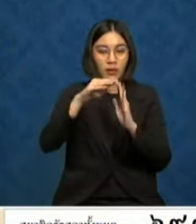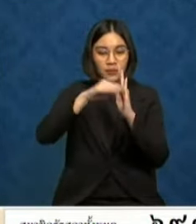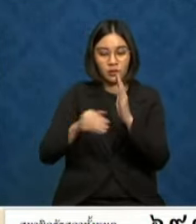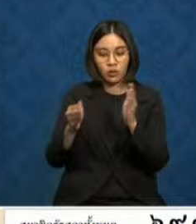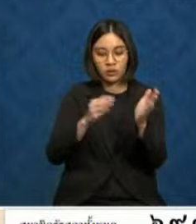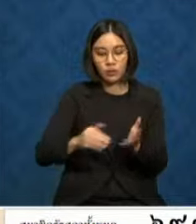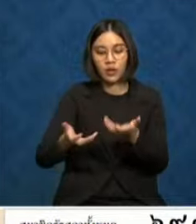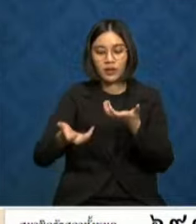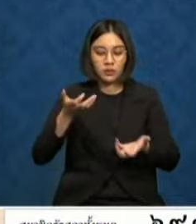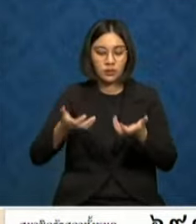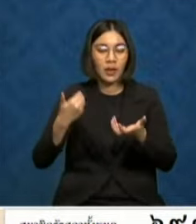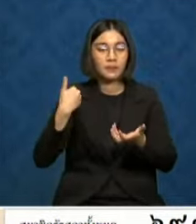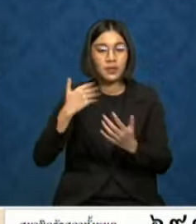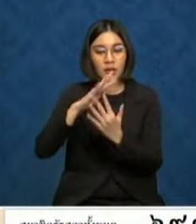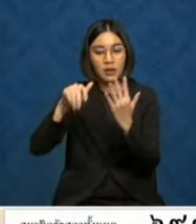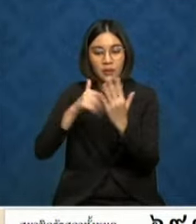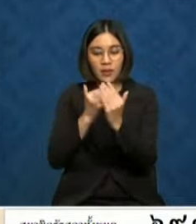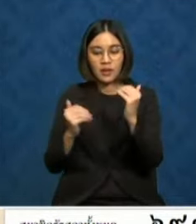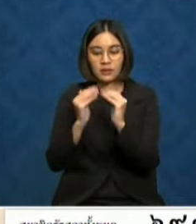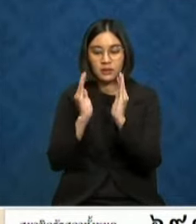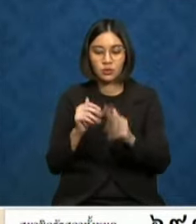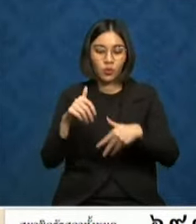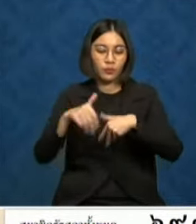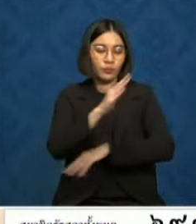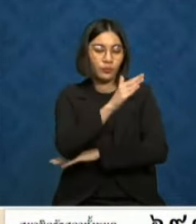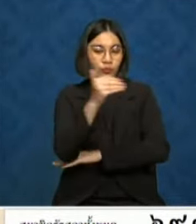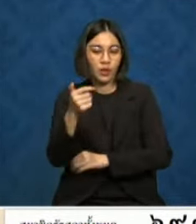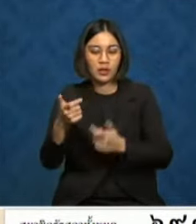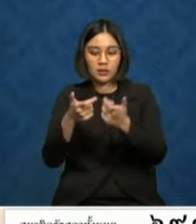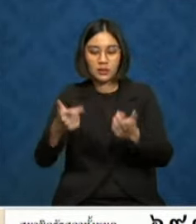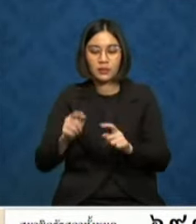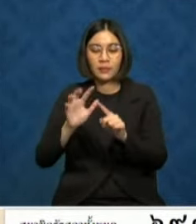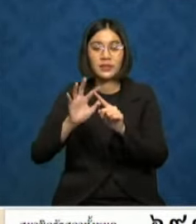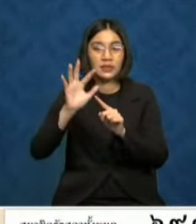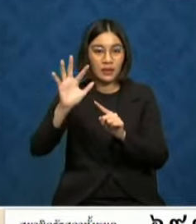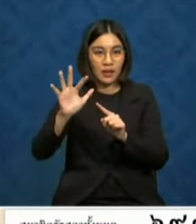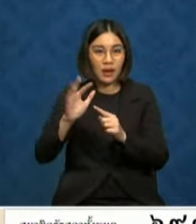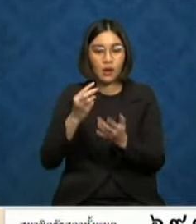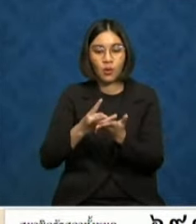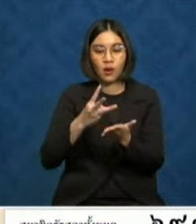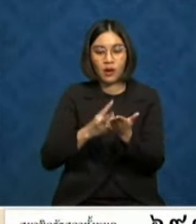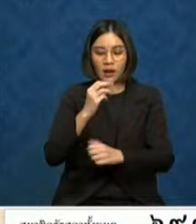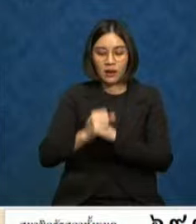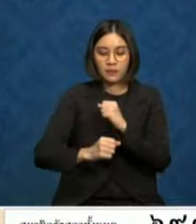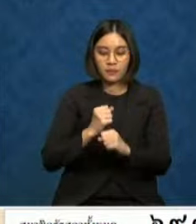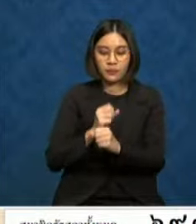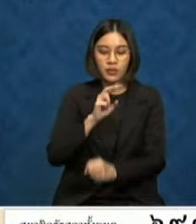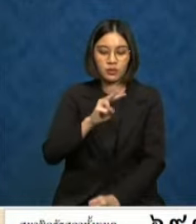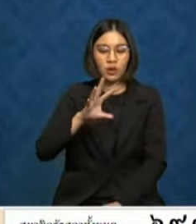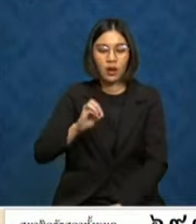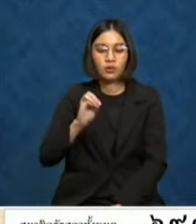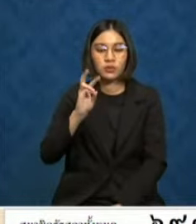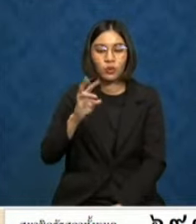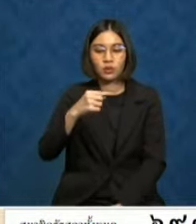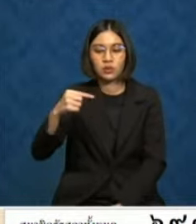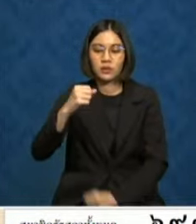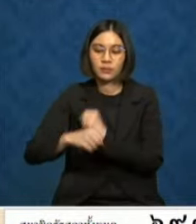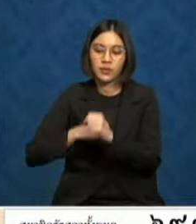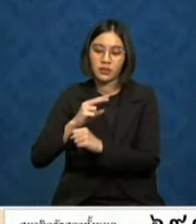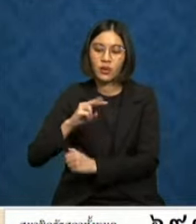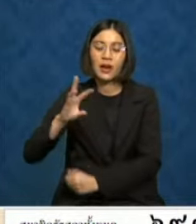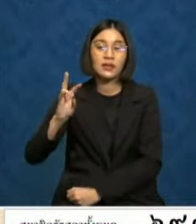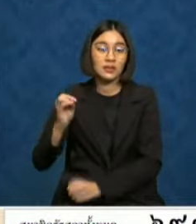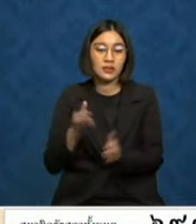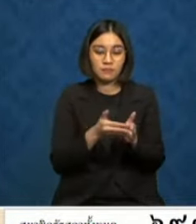ธรรมด้วยและในแผนสิทธิมนุษยชนแห่งชาติฉบับที่5วาระปี2566ถึง2570